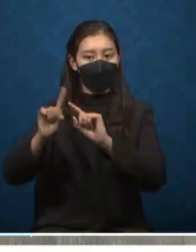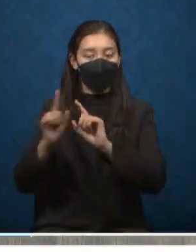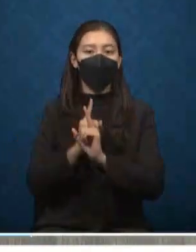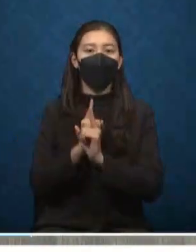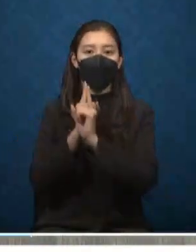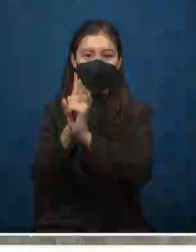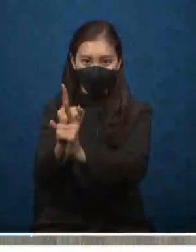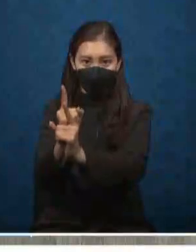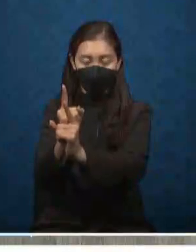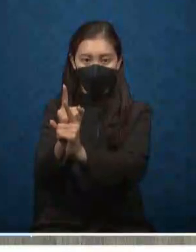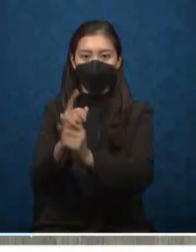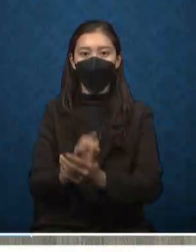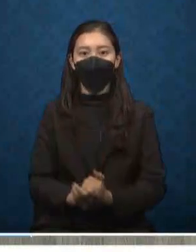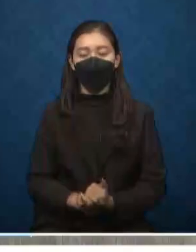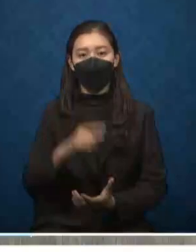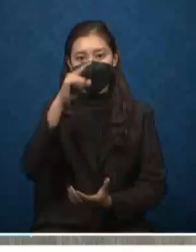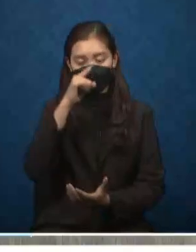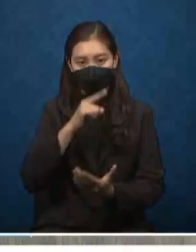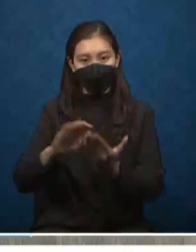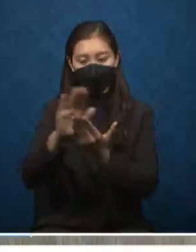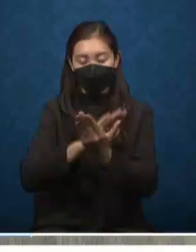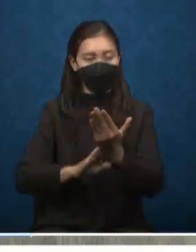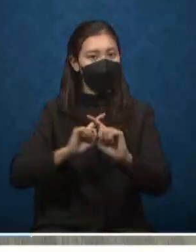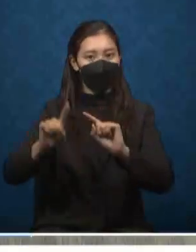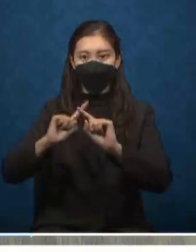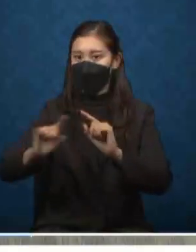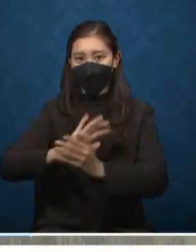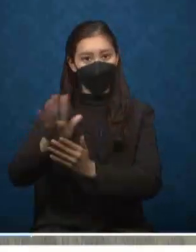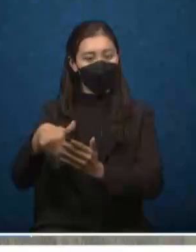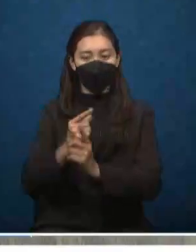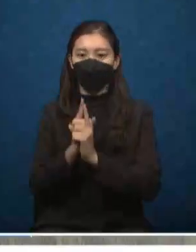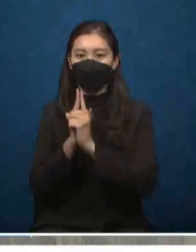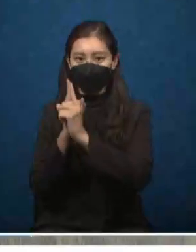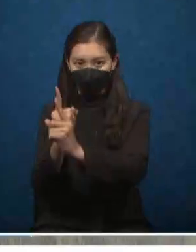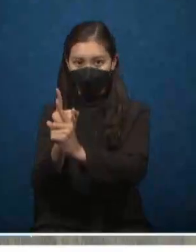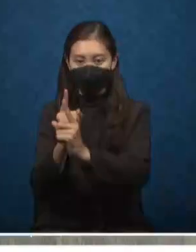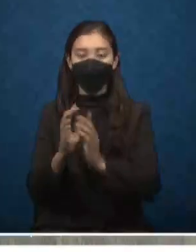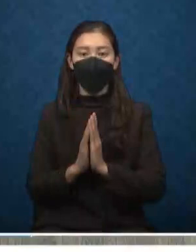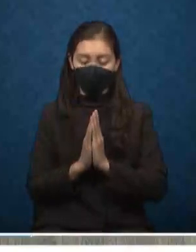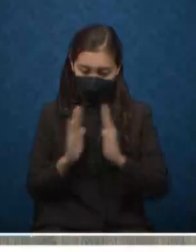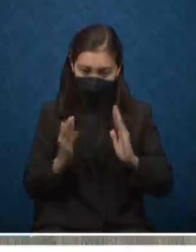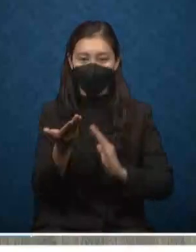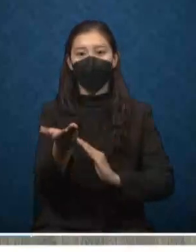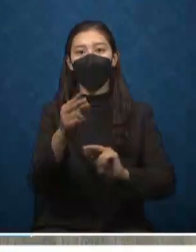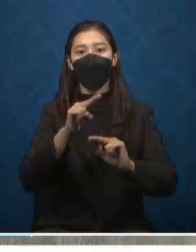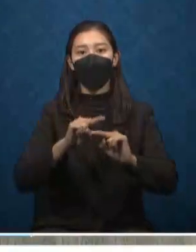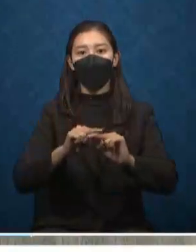และปฏิบัติตามซึ่งรัฐธรรมนูญ แห่งราชอาณาจักรไทยทุกประการ ขอบ คุณครับเชิญนั่งครับ